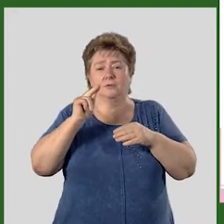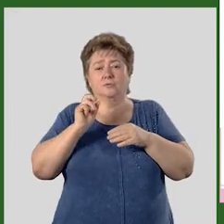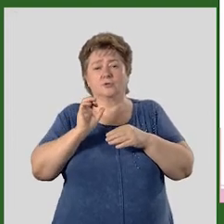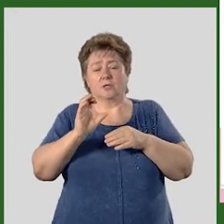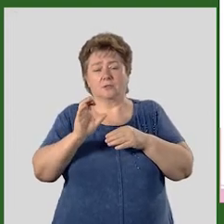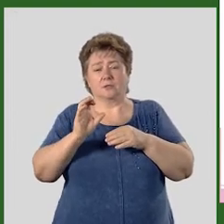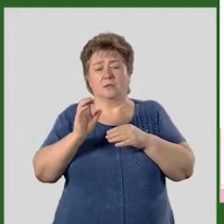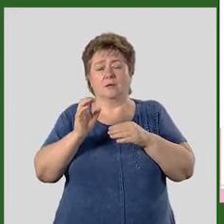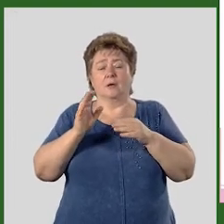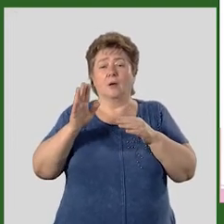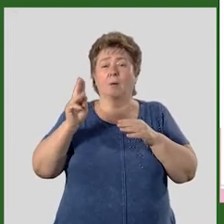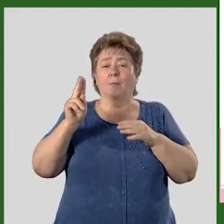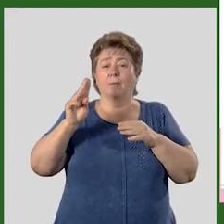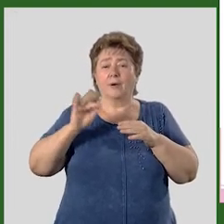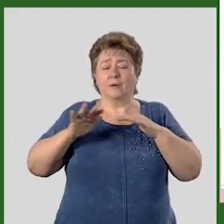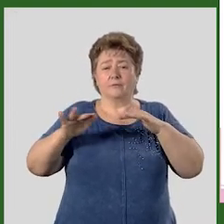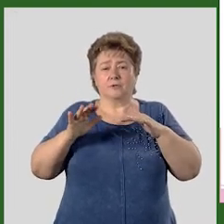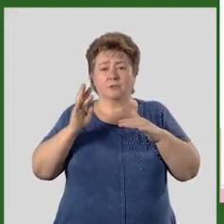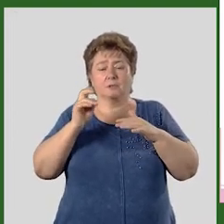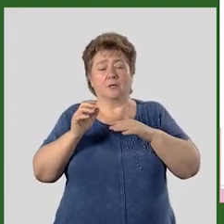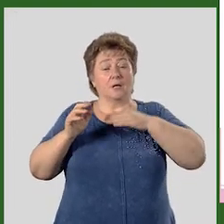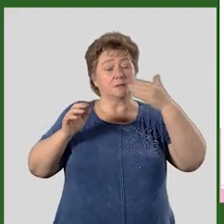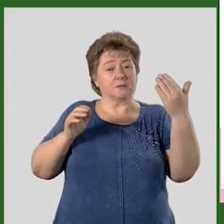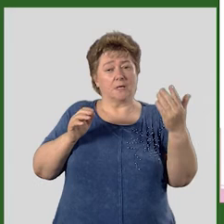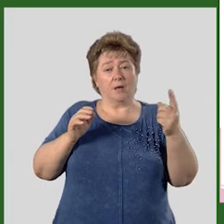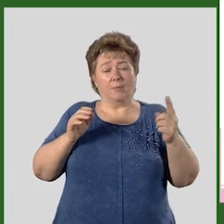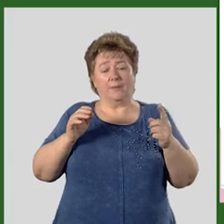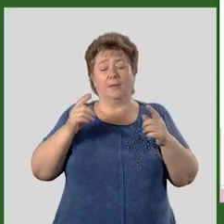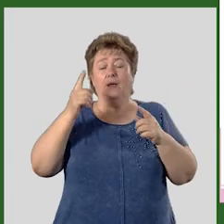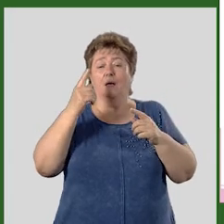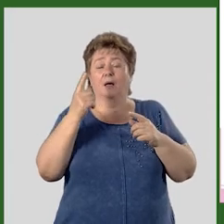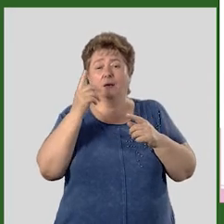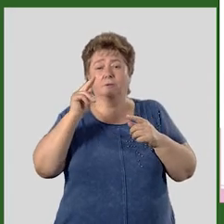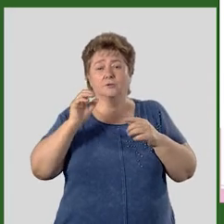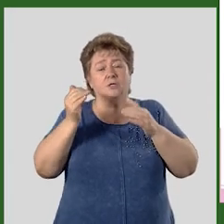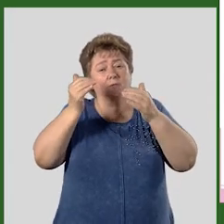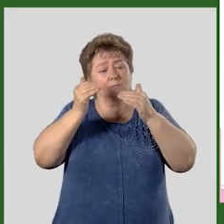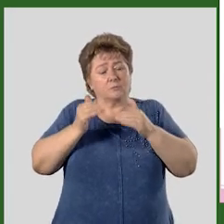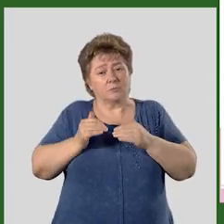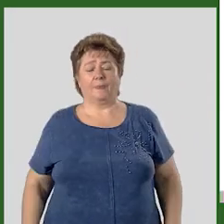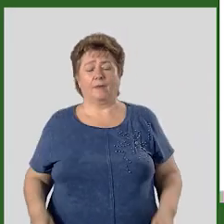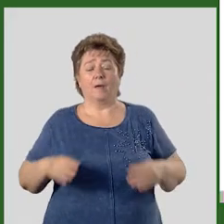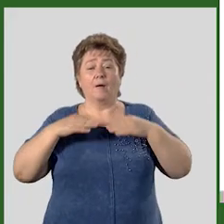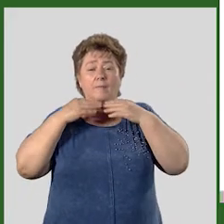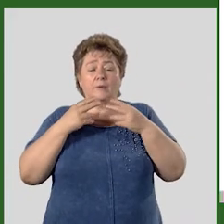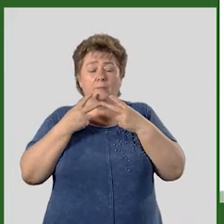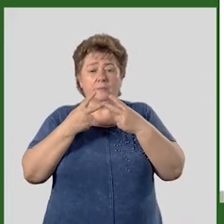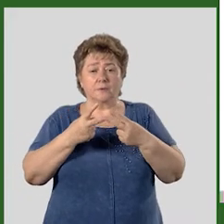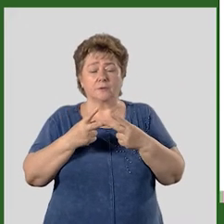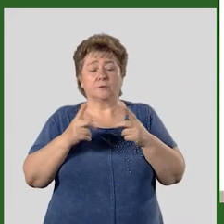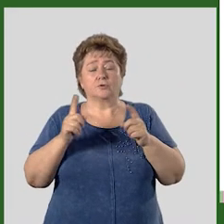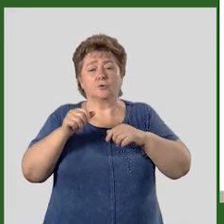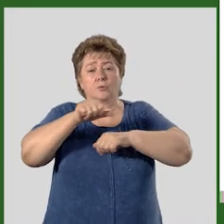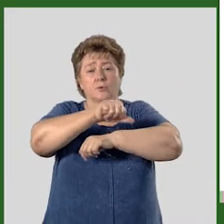час. При движении на запад на 1 час убывает. Обратите внимание,